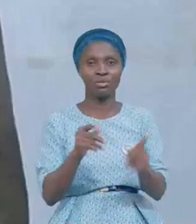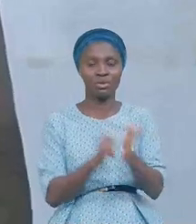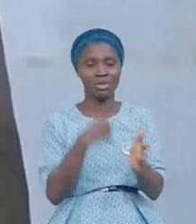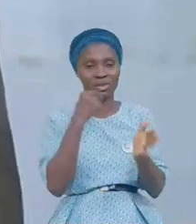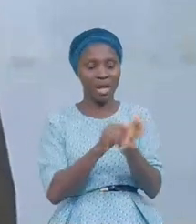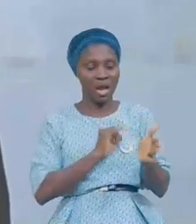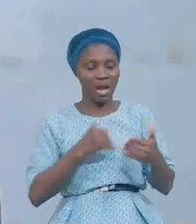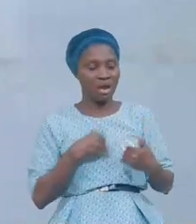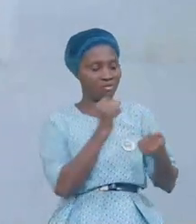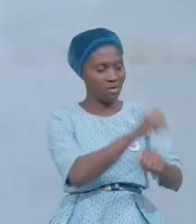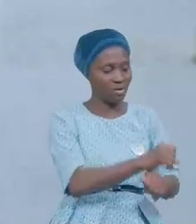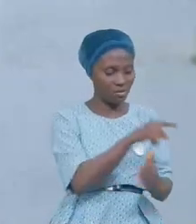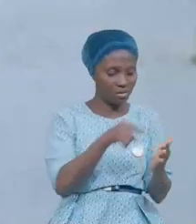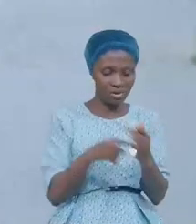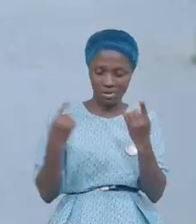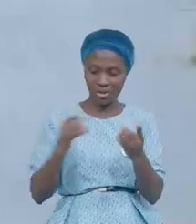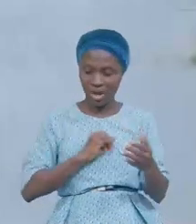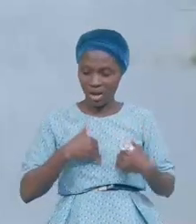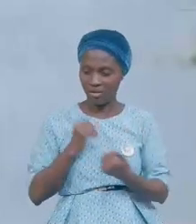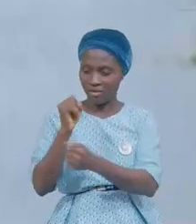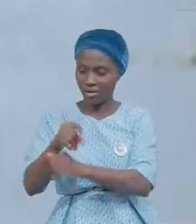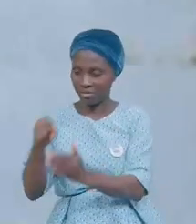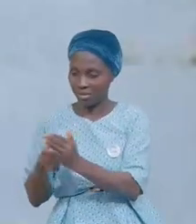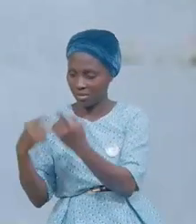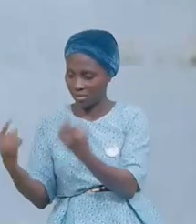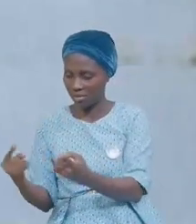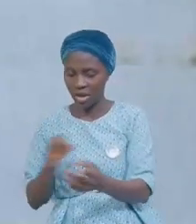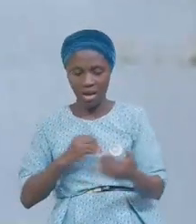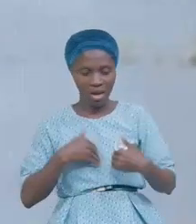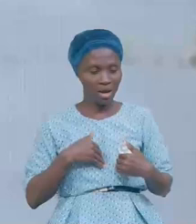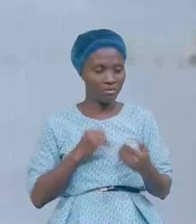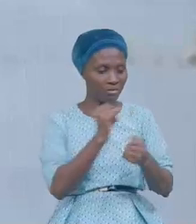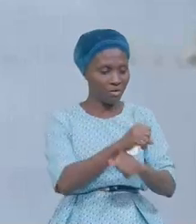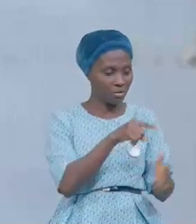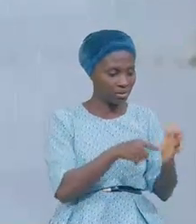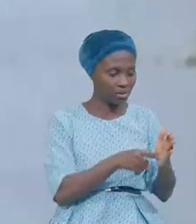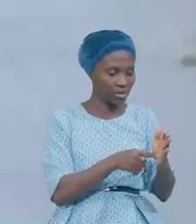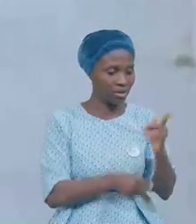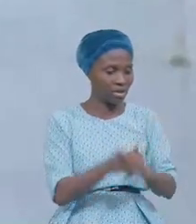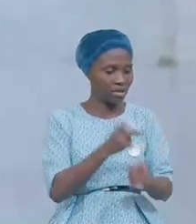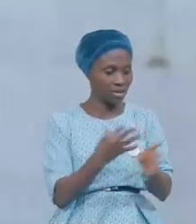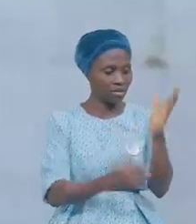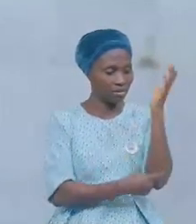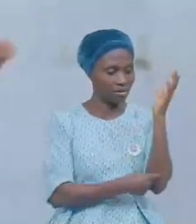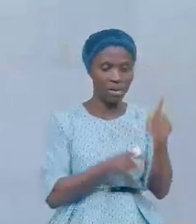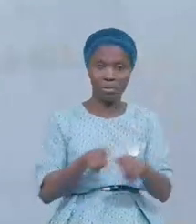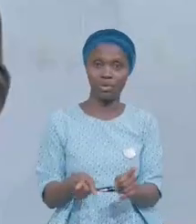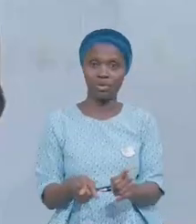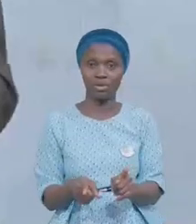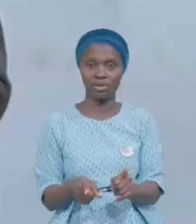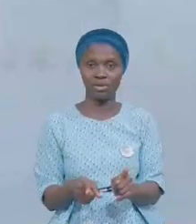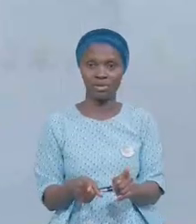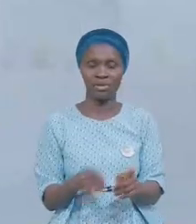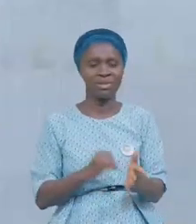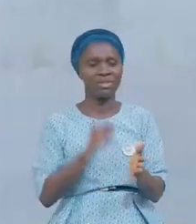telle iniquité, j'ai vaincu tel type de tentation, mais c'est comme